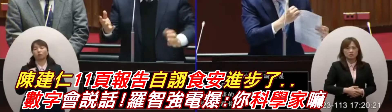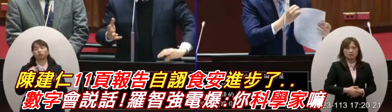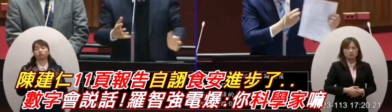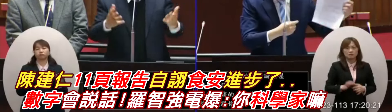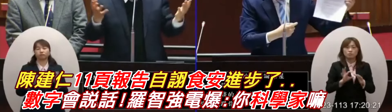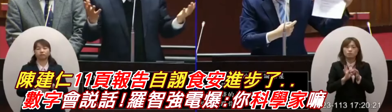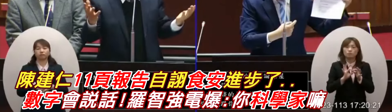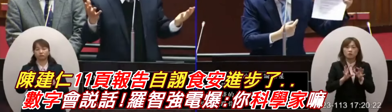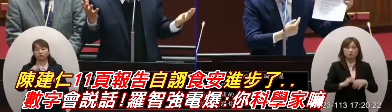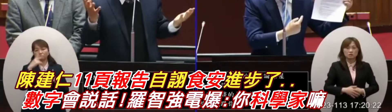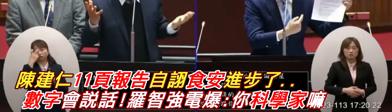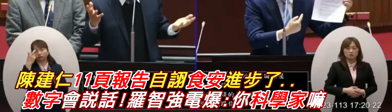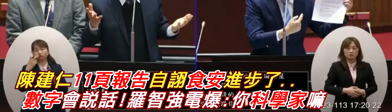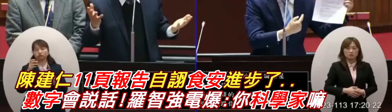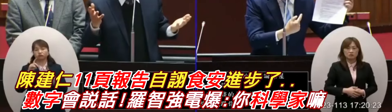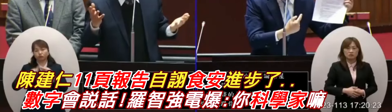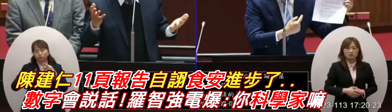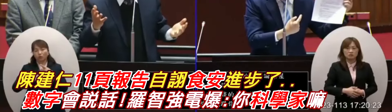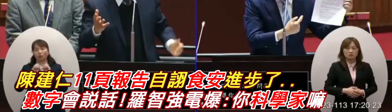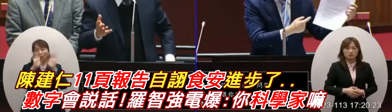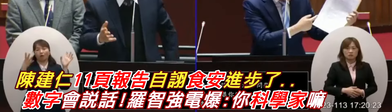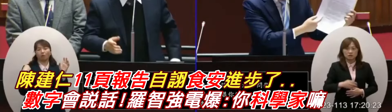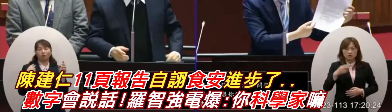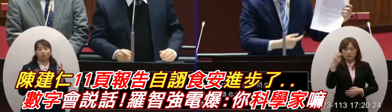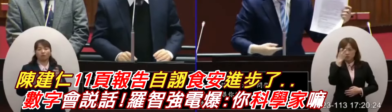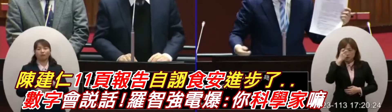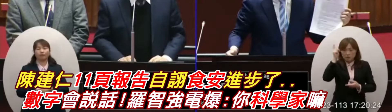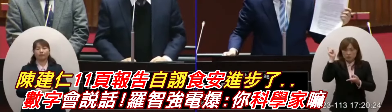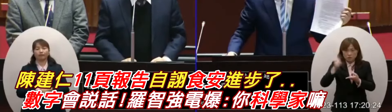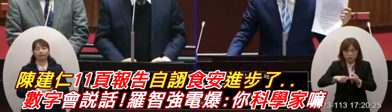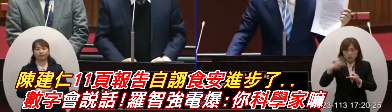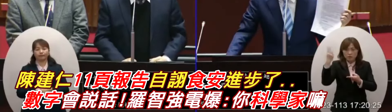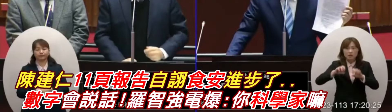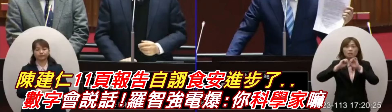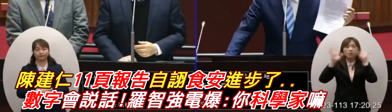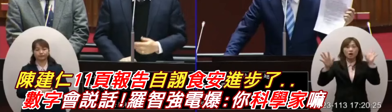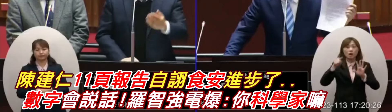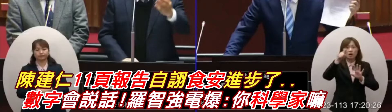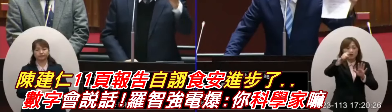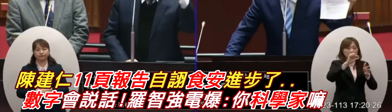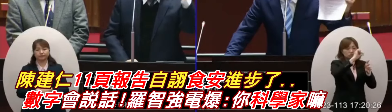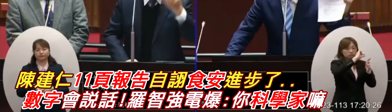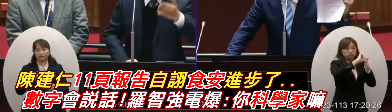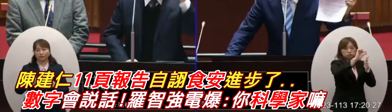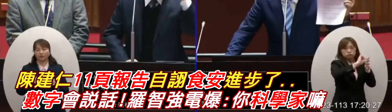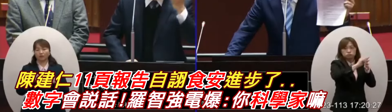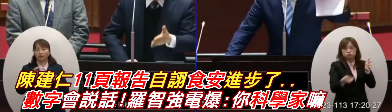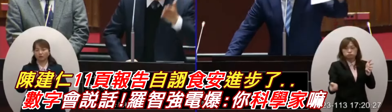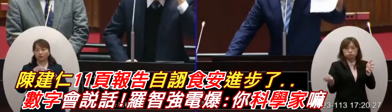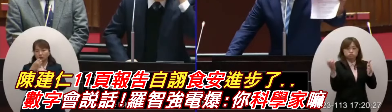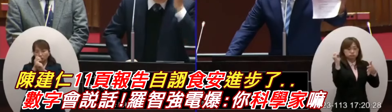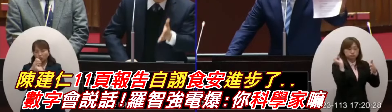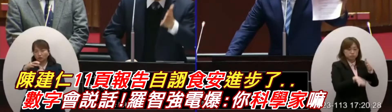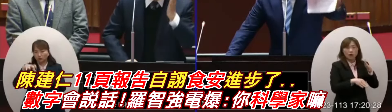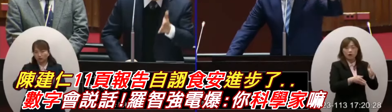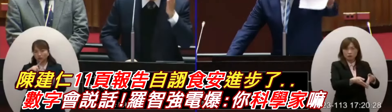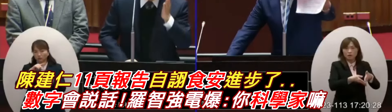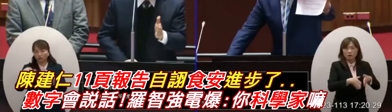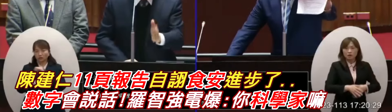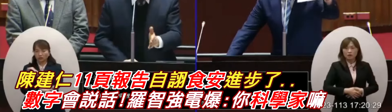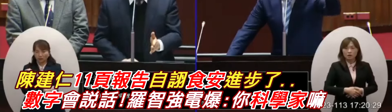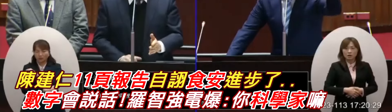没关系， 检查不正确也要公布， 正确的检查才能公布，你写进条文呢、啊？偏数值偏低，你跟我讲，